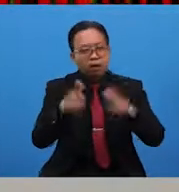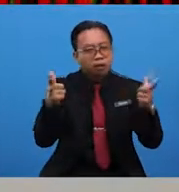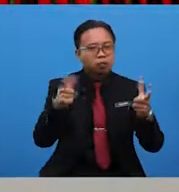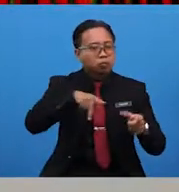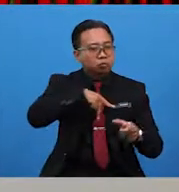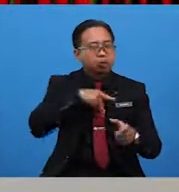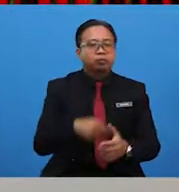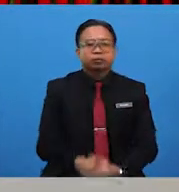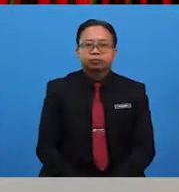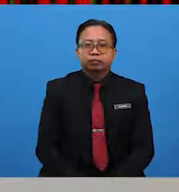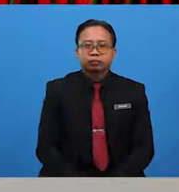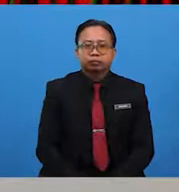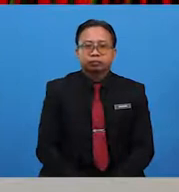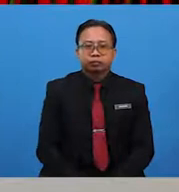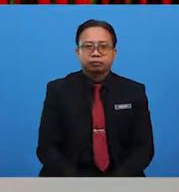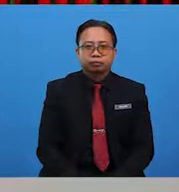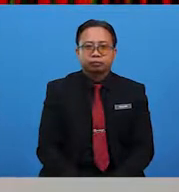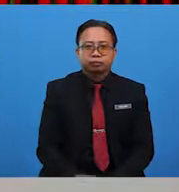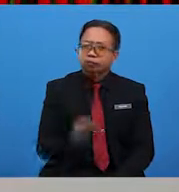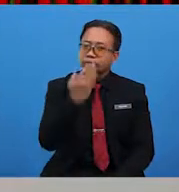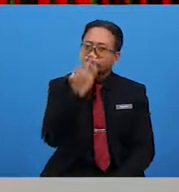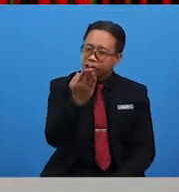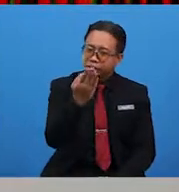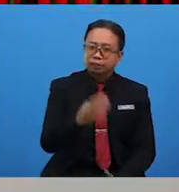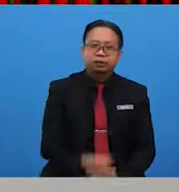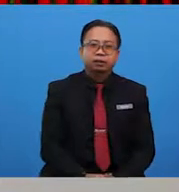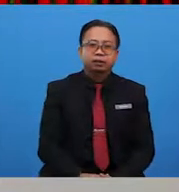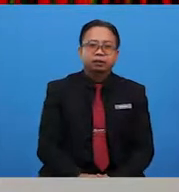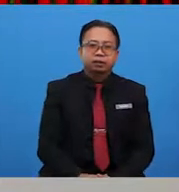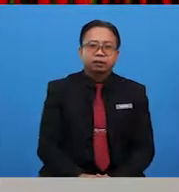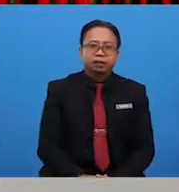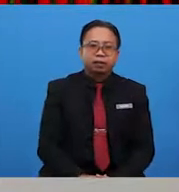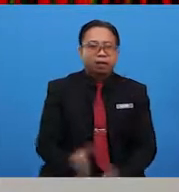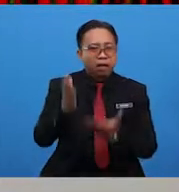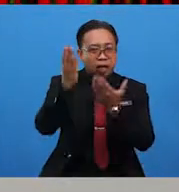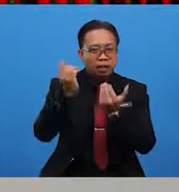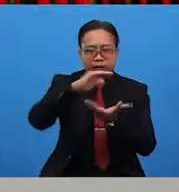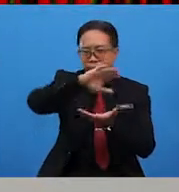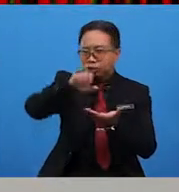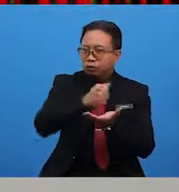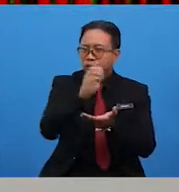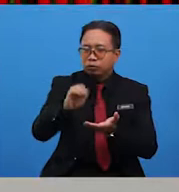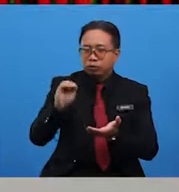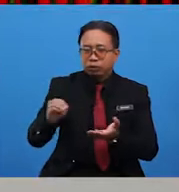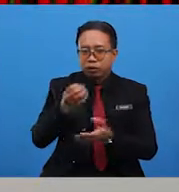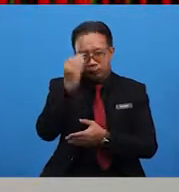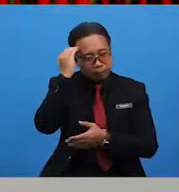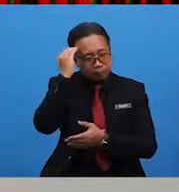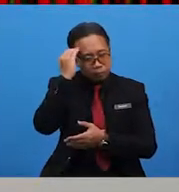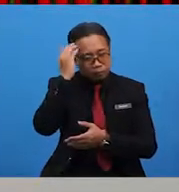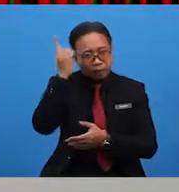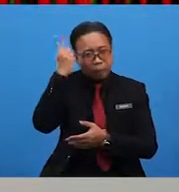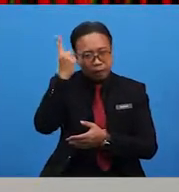coba ajar Baiklah terima kasih banyak atas penyerangan yang diberikan-nya harap semua pelajar jelas ya seterusnya kita